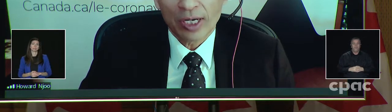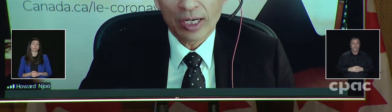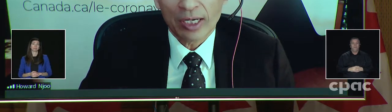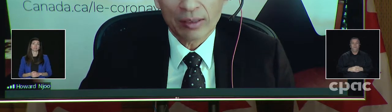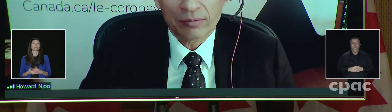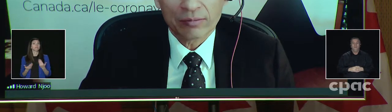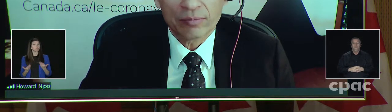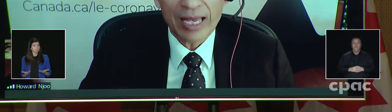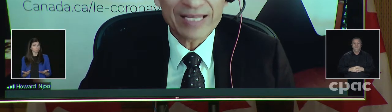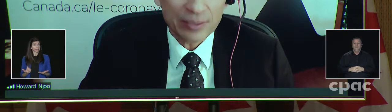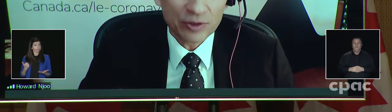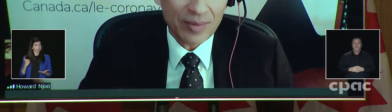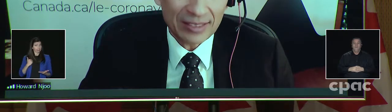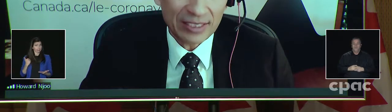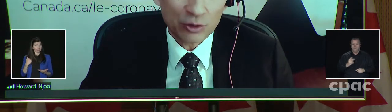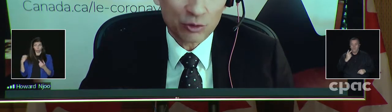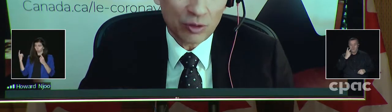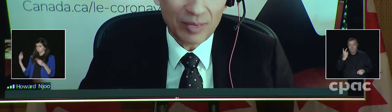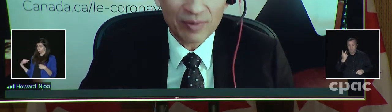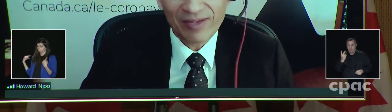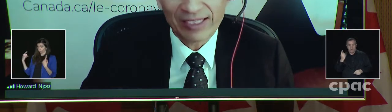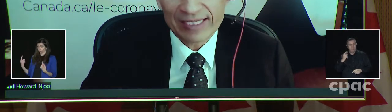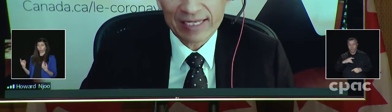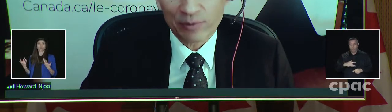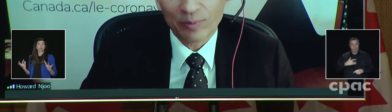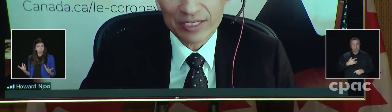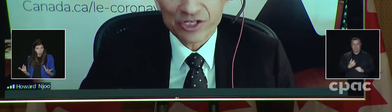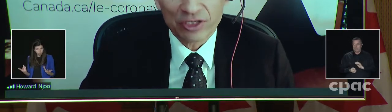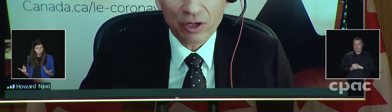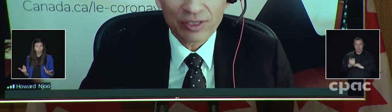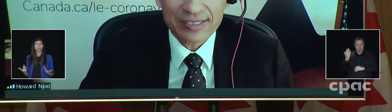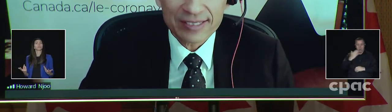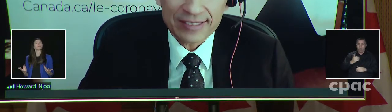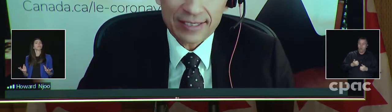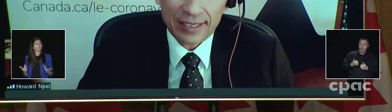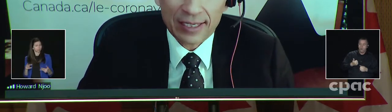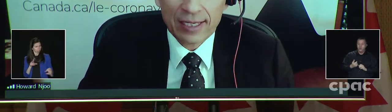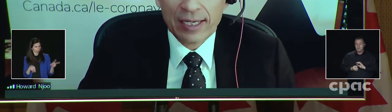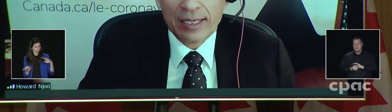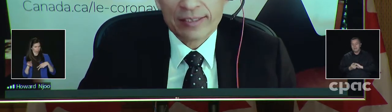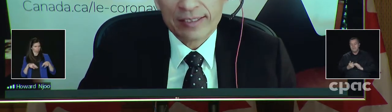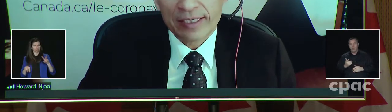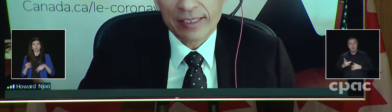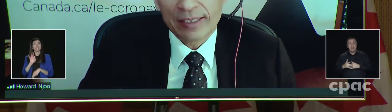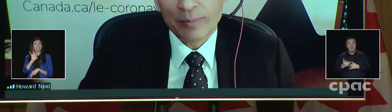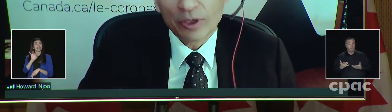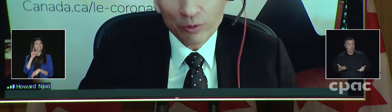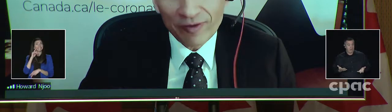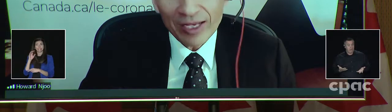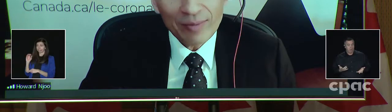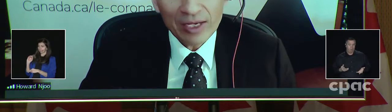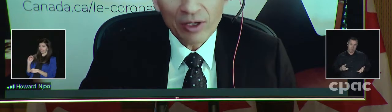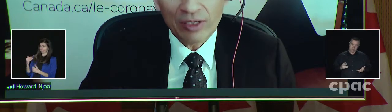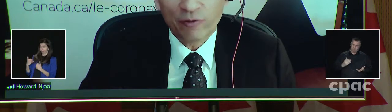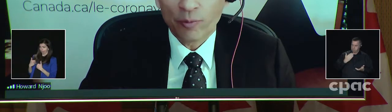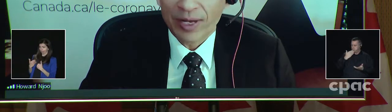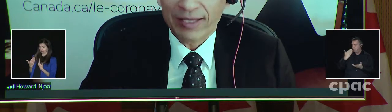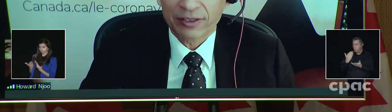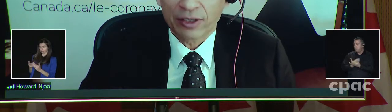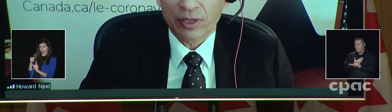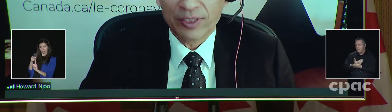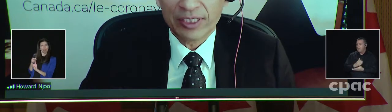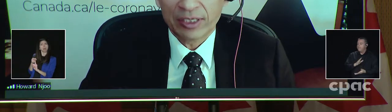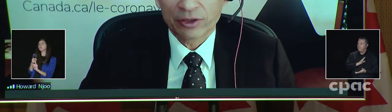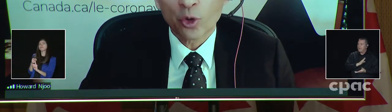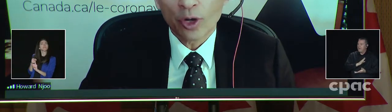sont asymptomatiques ou même avec les symptômes légers. Donc, ça, c'est des bonnes nouvelles, mais il ne faut pas